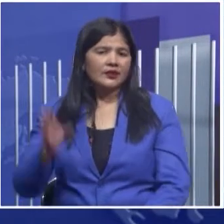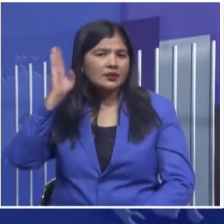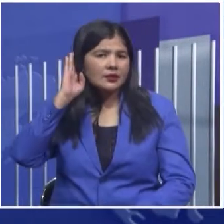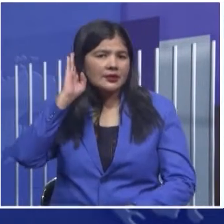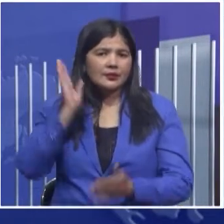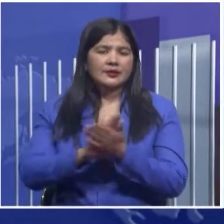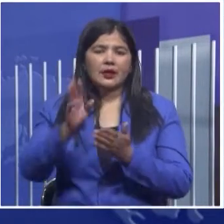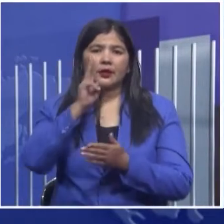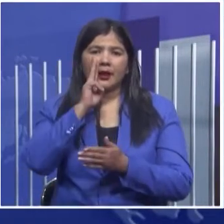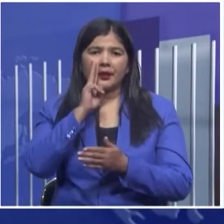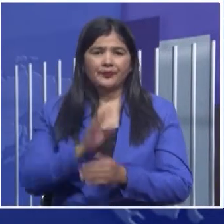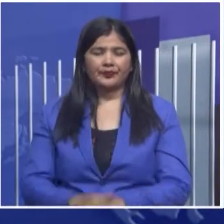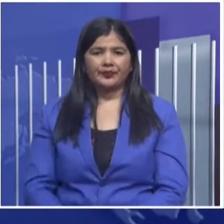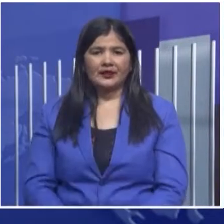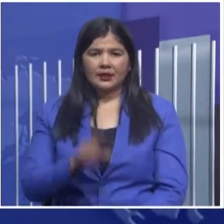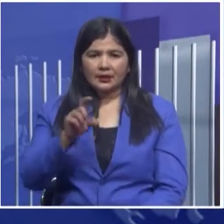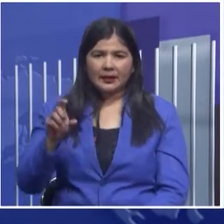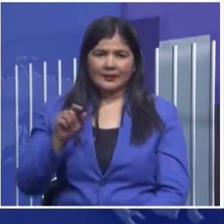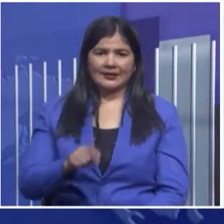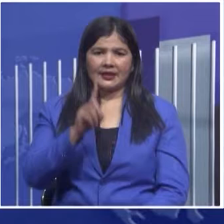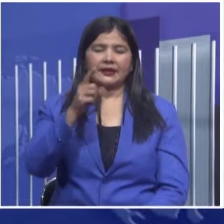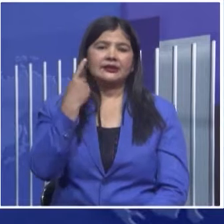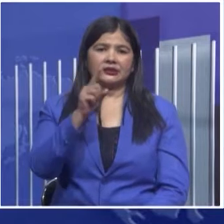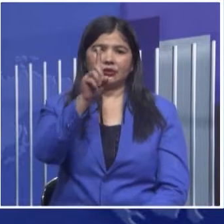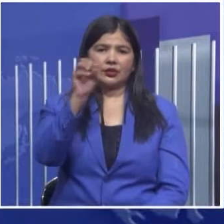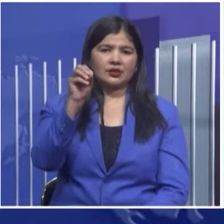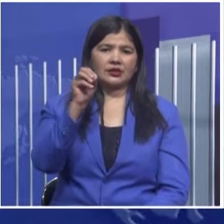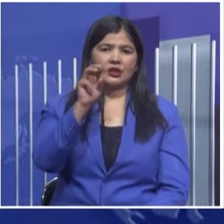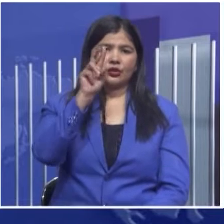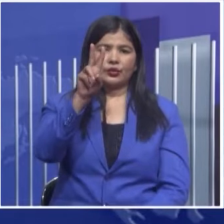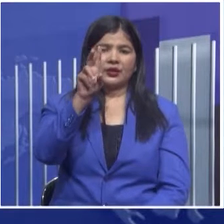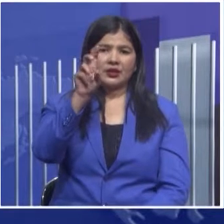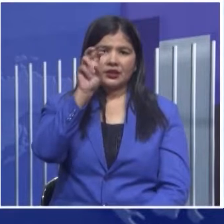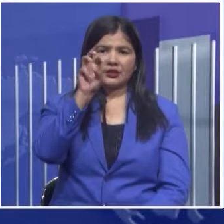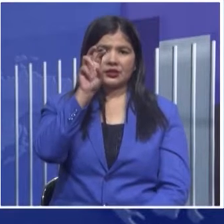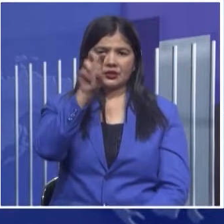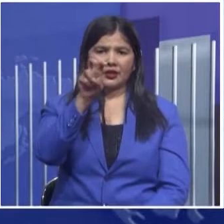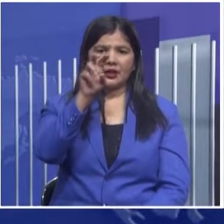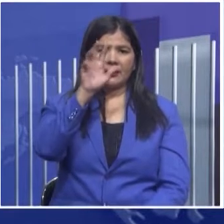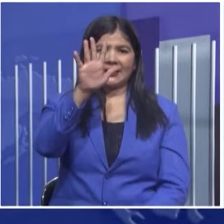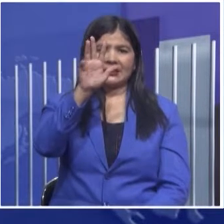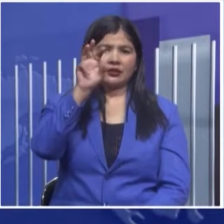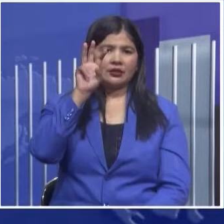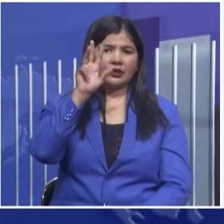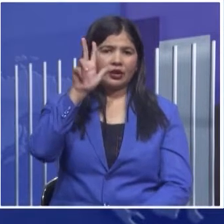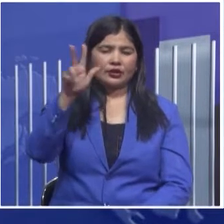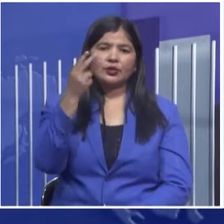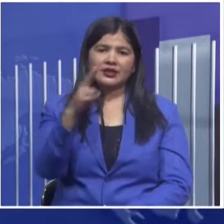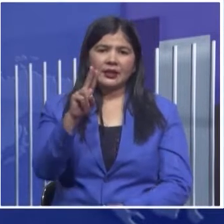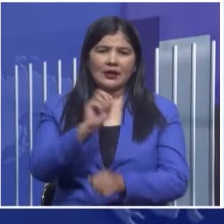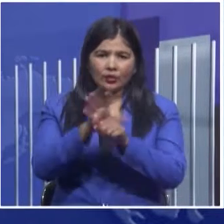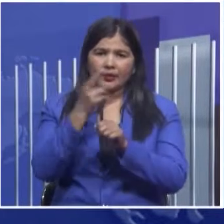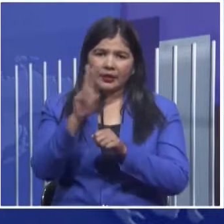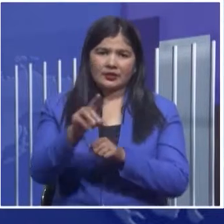समाचार अब विस्तारमा। नेपालमा आज एकै दिन 10,258 जनामा कोरोना भाइरसको संक्रमण पुष्टि भएको छ।